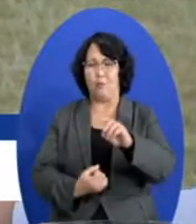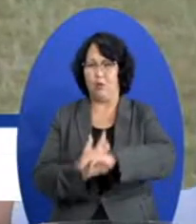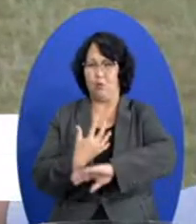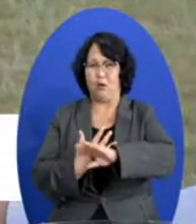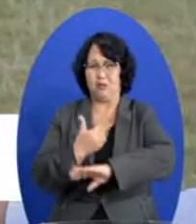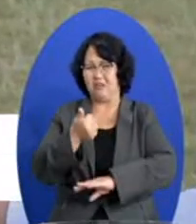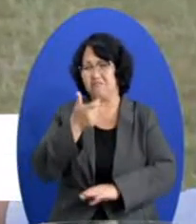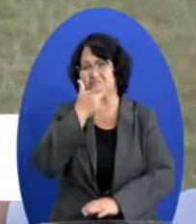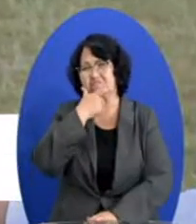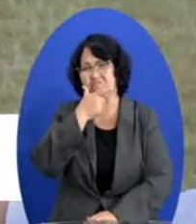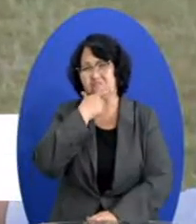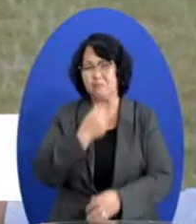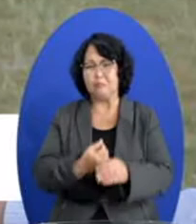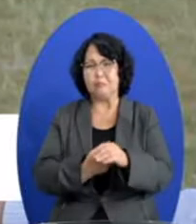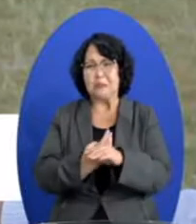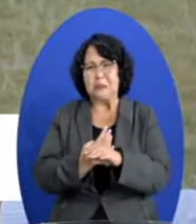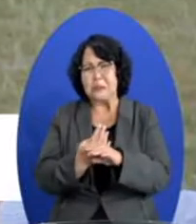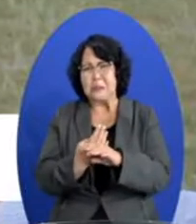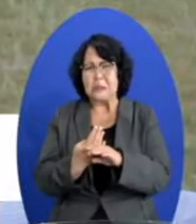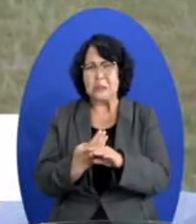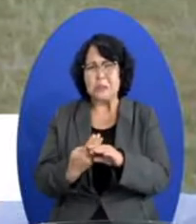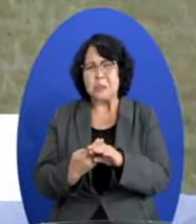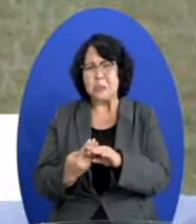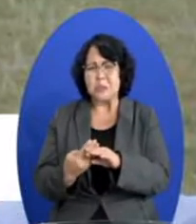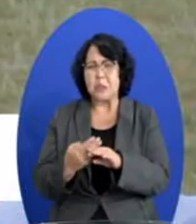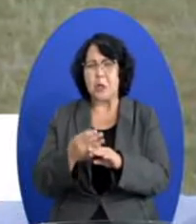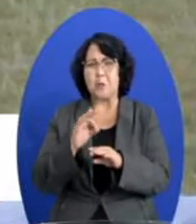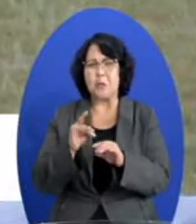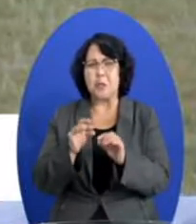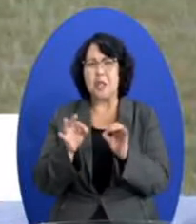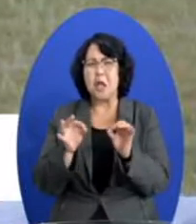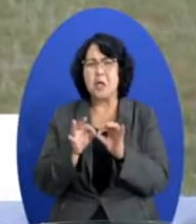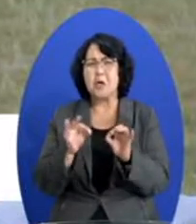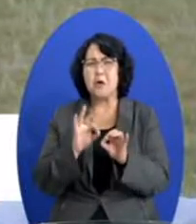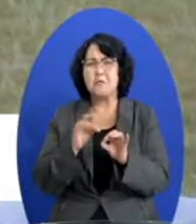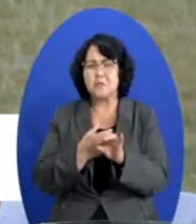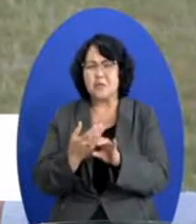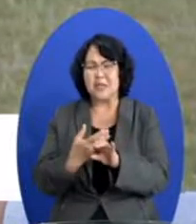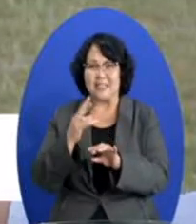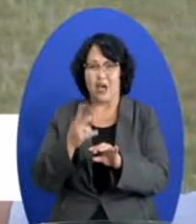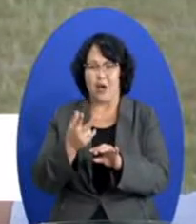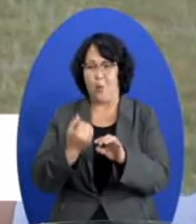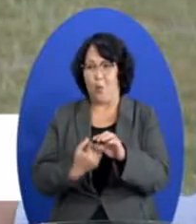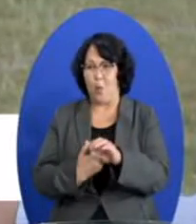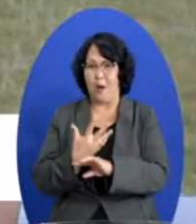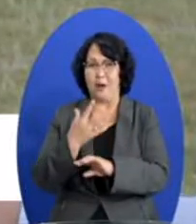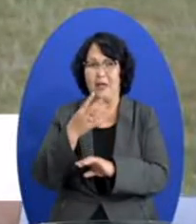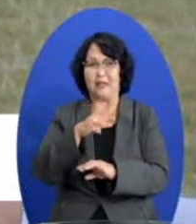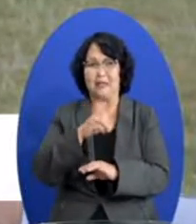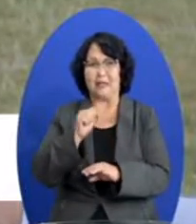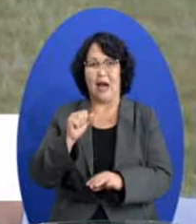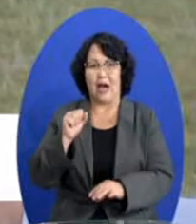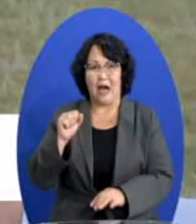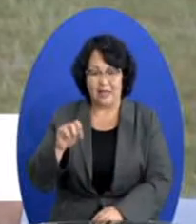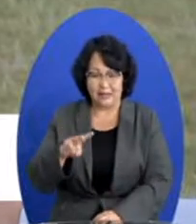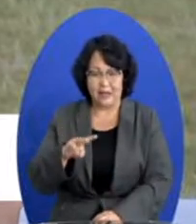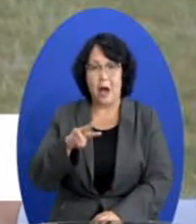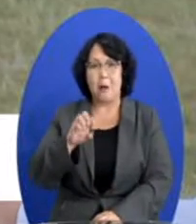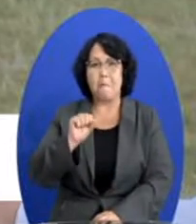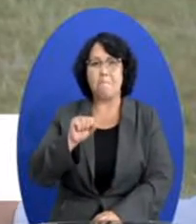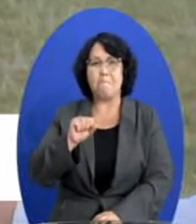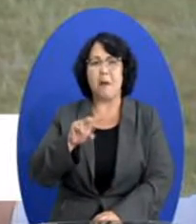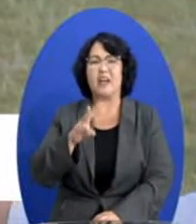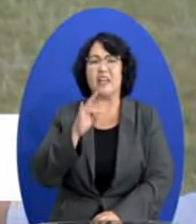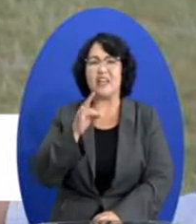байна. Ерөнхийдөө яг хөө ер нь тулж нь бол өвс нь бол яг хөө нарийн өвс бол ургаж л байна. Тэгэл таа мангираас эхлээл янз